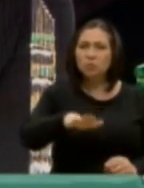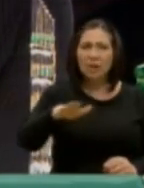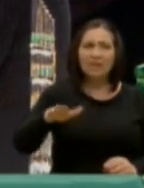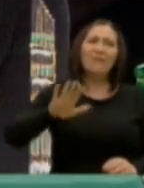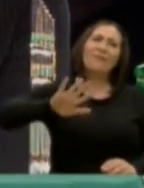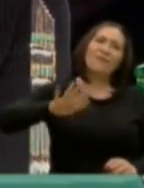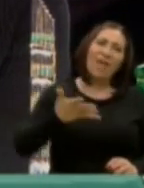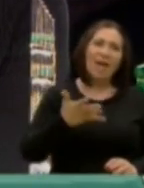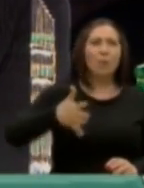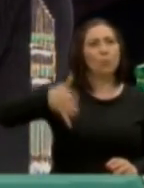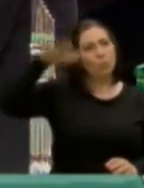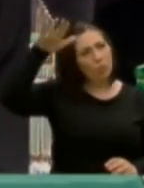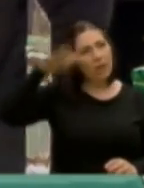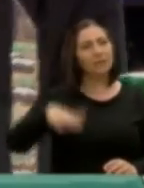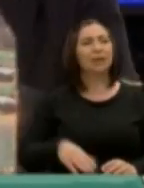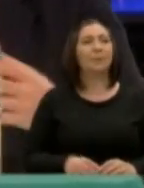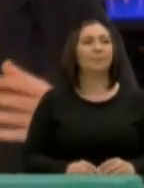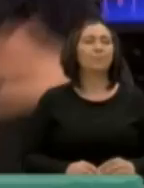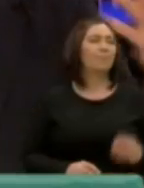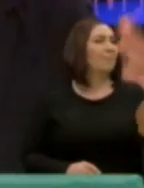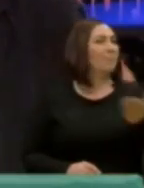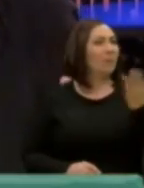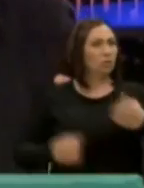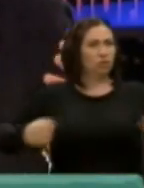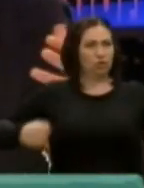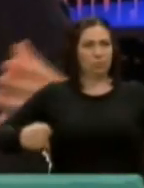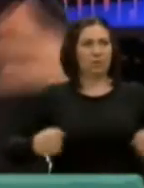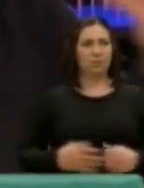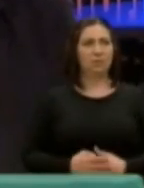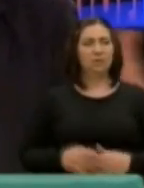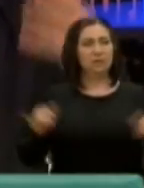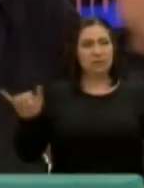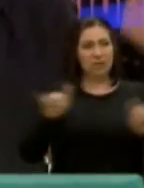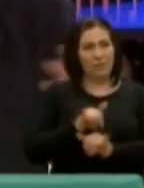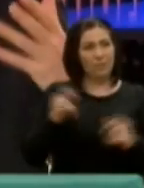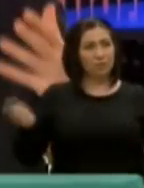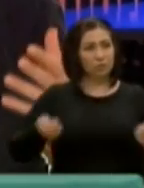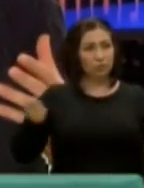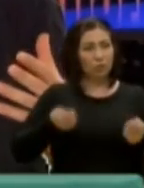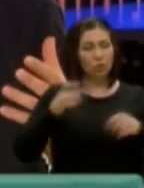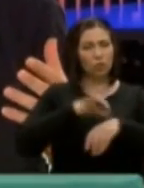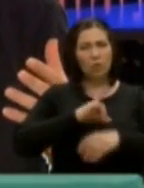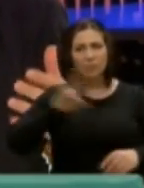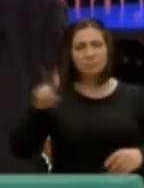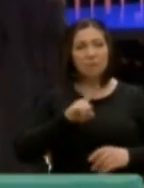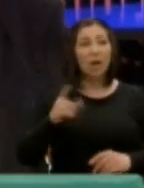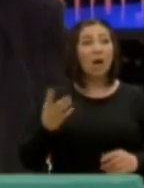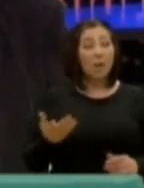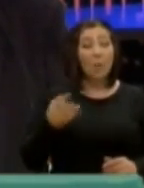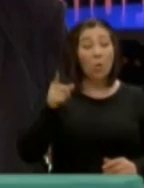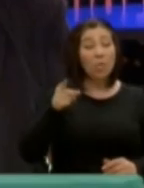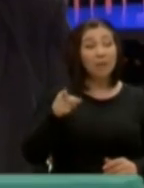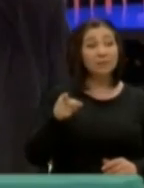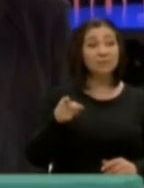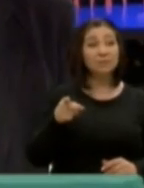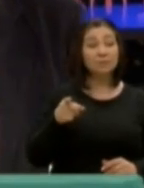da yetişkinlerde mesela obez. Evet. İşte zayıflatmaya çalışıyorlar, doktorlara götürüyorlar filan. Mesela